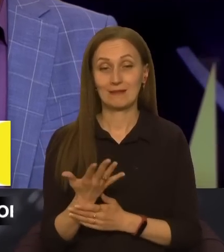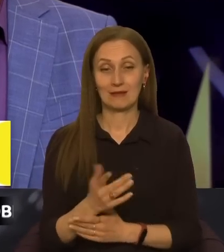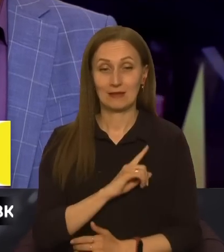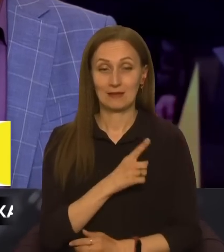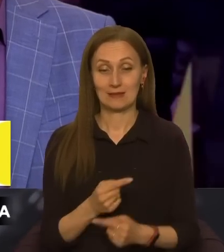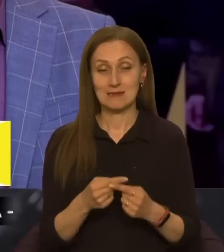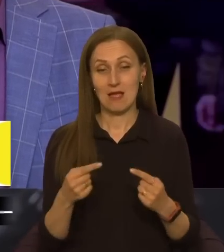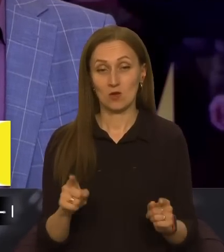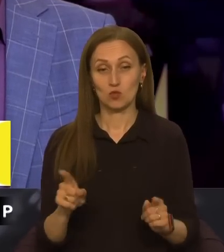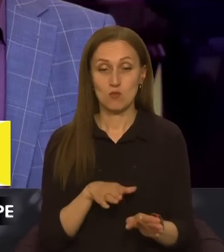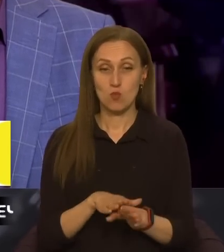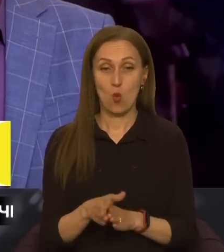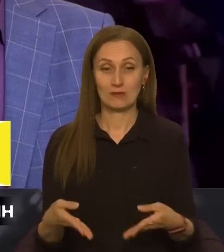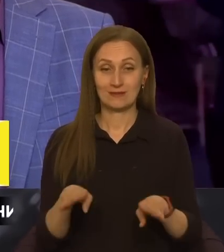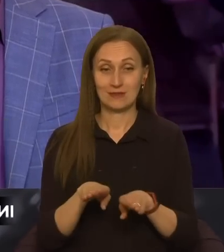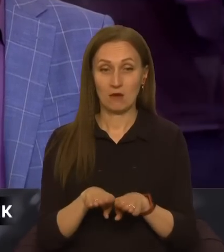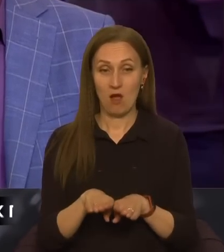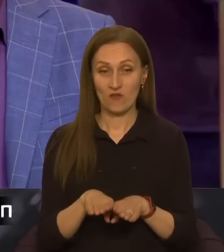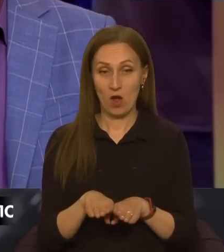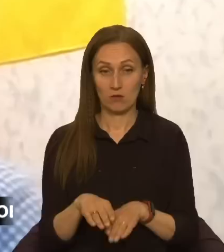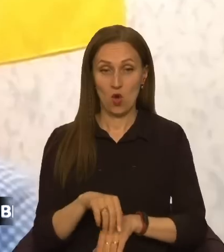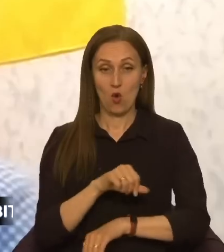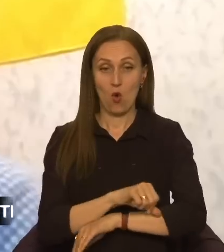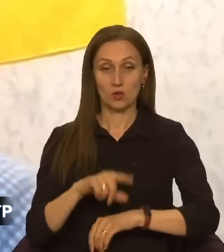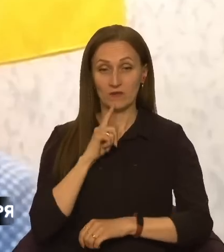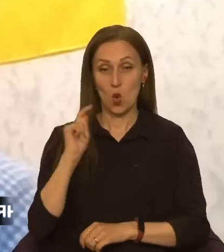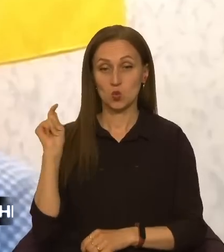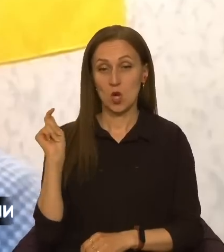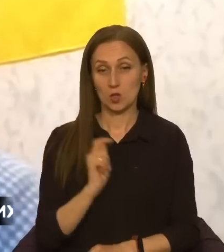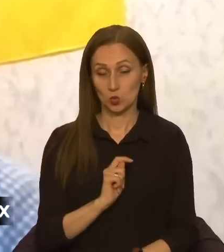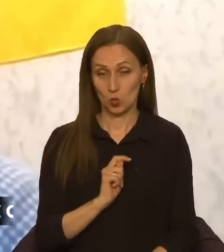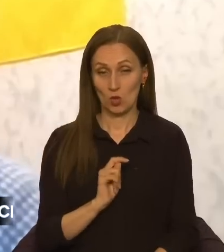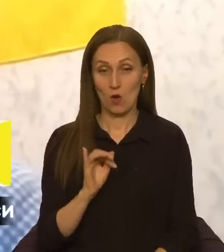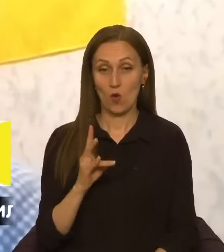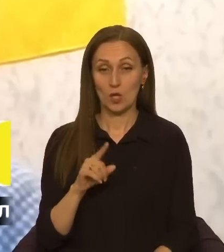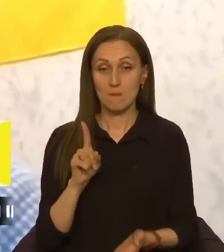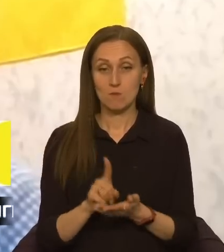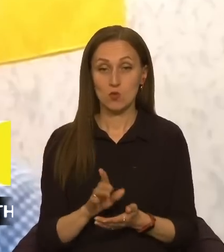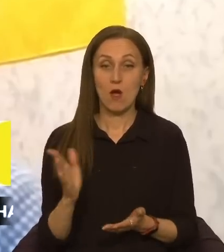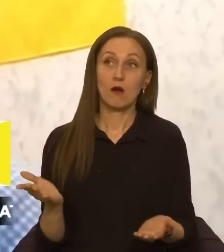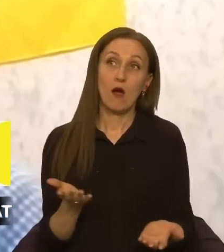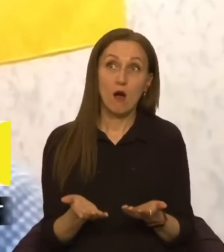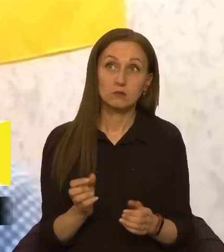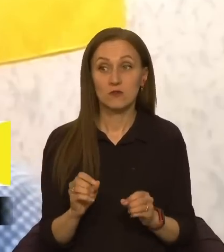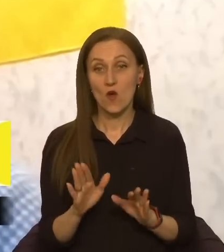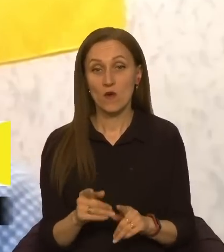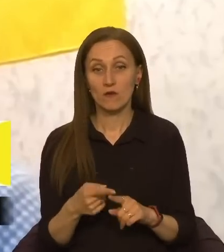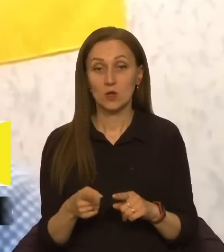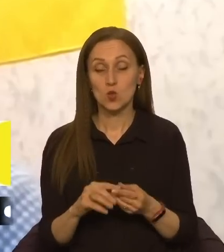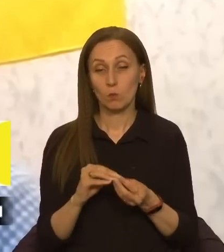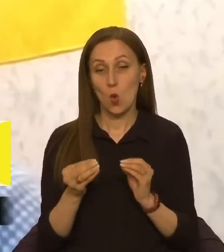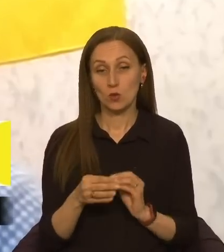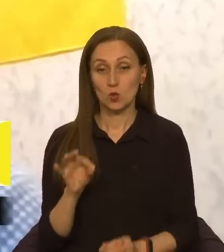та засобів, щоб повністю закривати кордон з Україною. Вони повинні будуть якось вирішувати цю